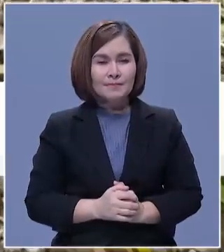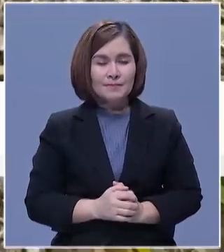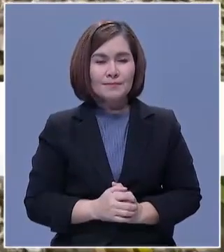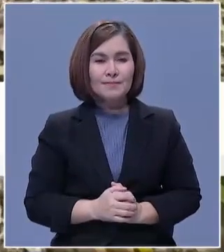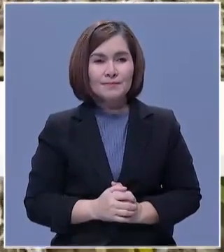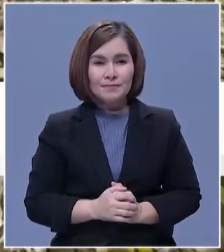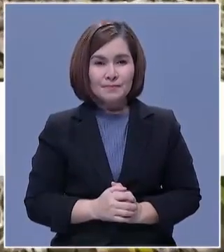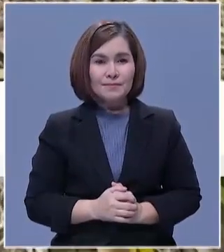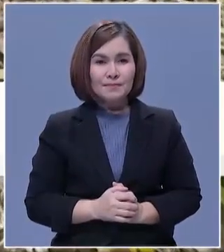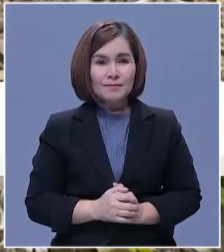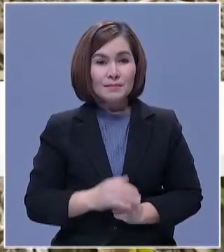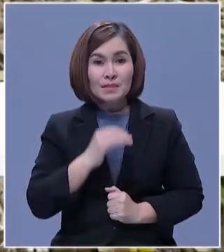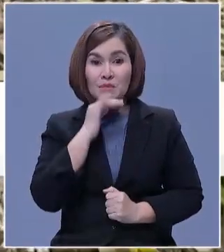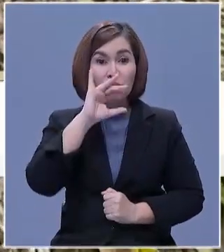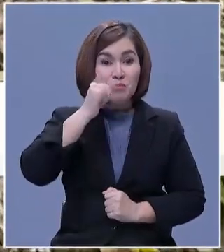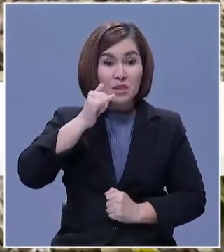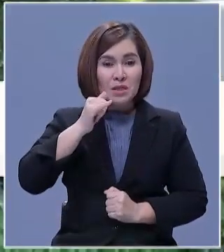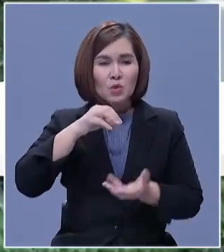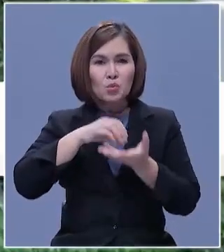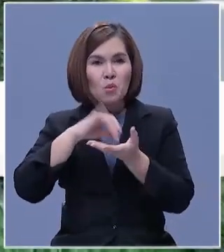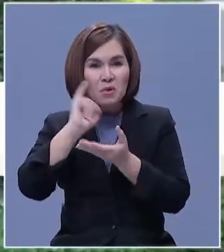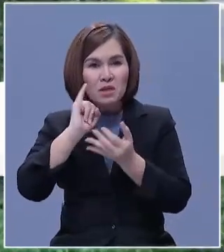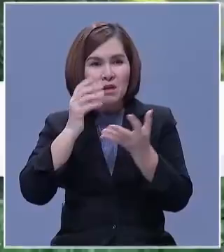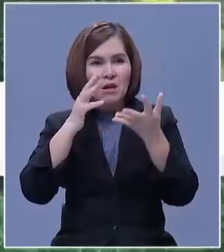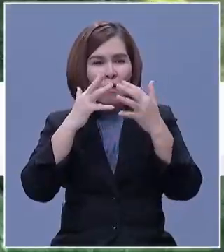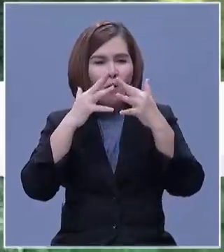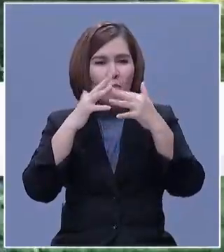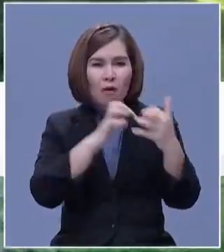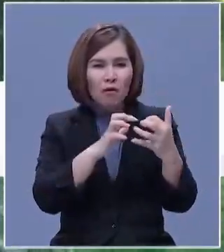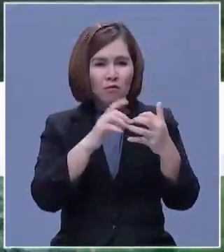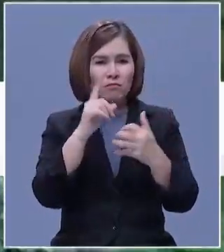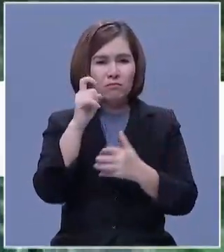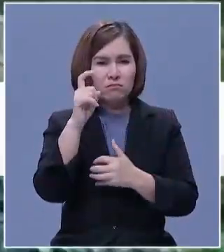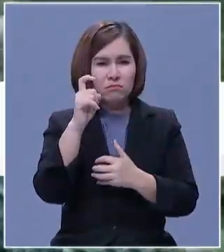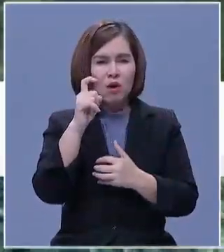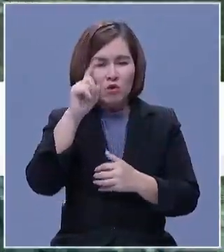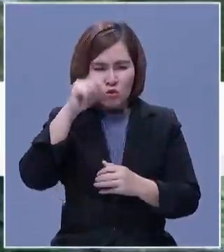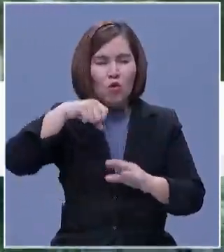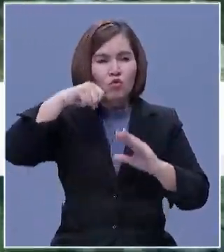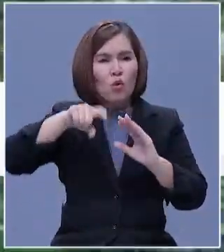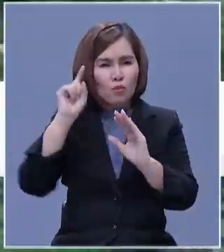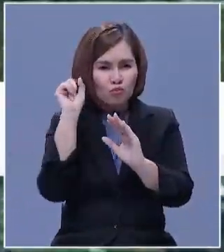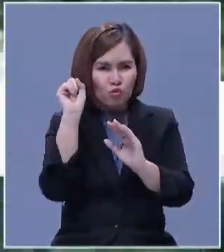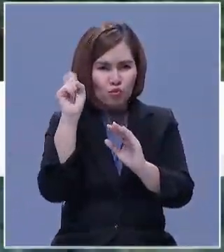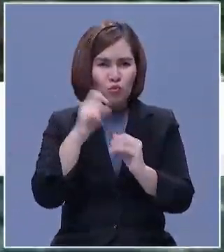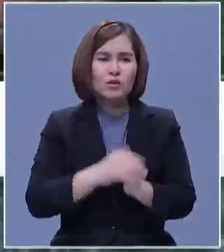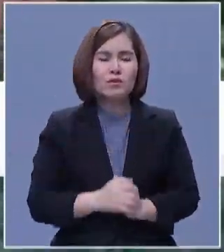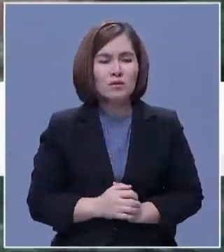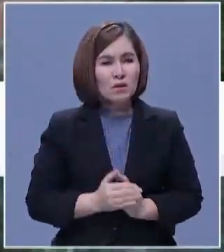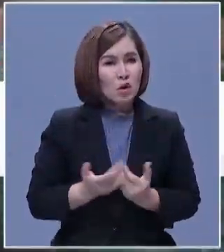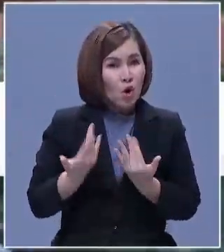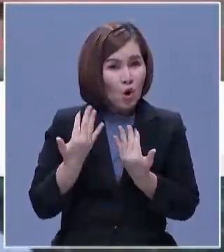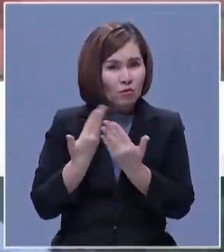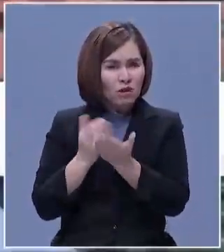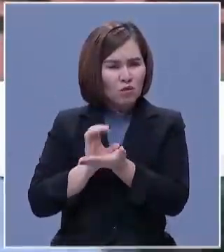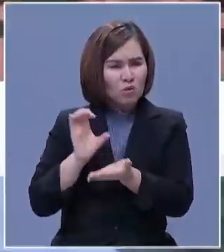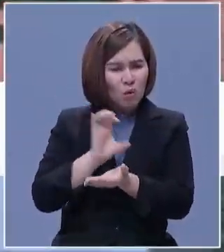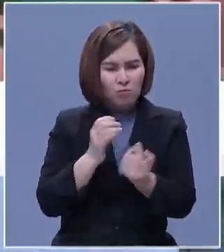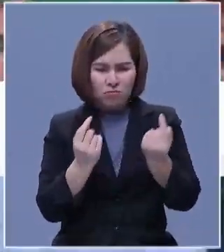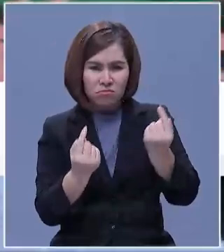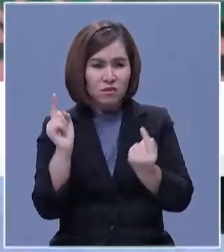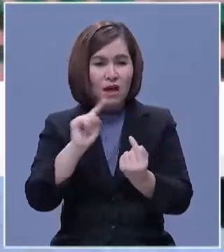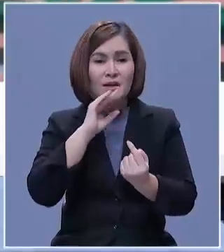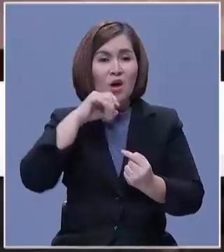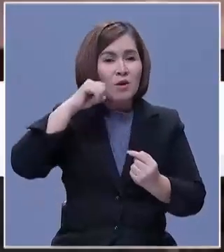อ่ะ ต้องทำยังไงอ่ะ คุณดีแบกรับน้ำหนักไม่ไหวทำยังไงอ่ะเนี่ย ต้องเร่งซ่อมก่อนไหมหนึ่งหรือต้องรองบประมาณแต่ถ้ามันเร่